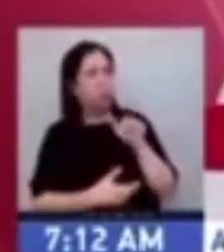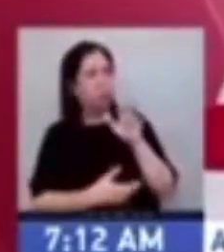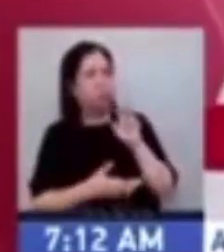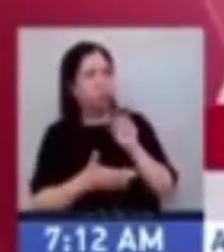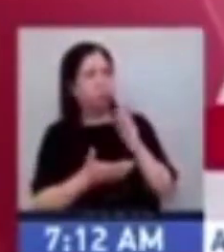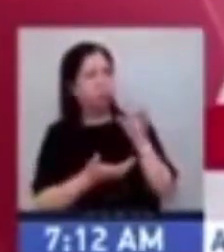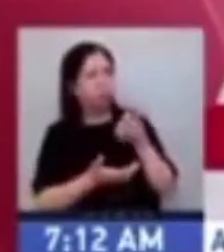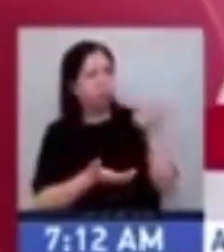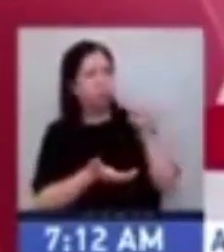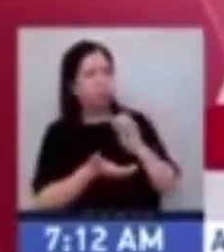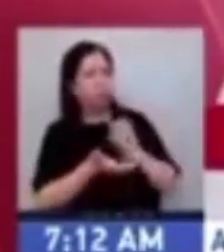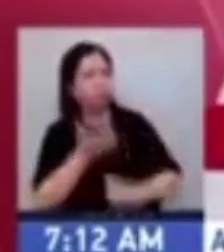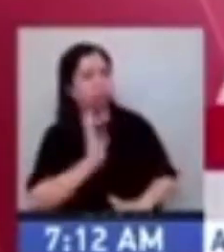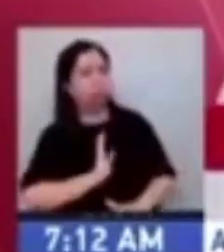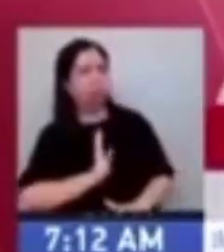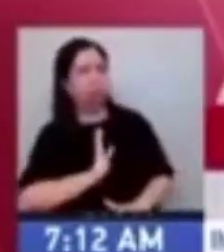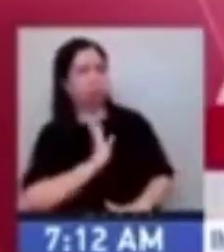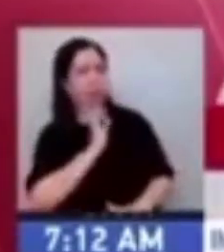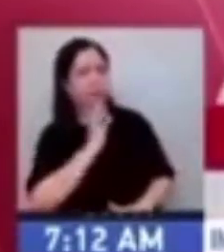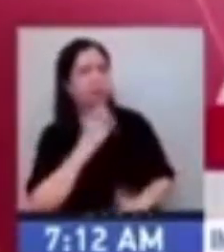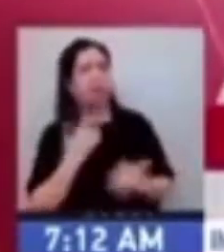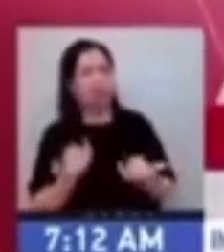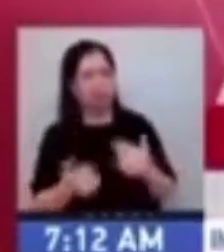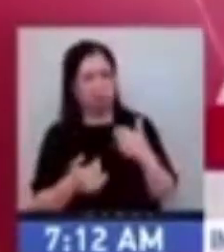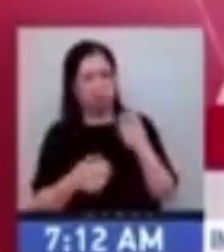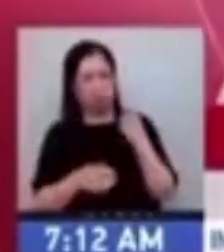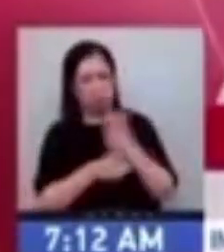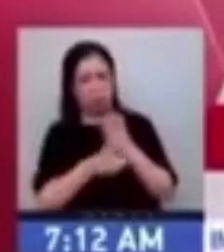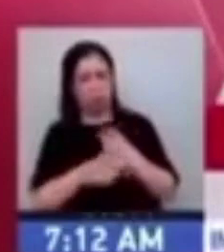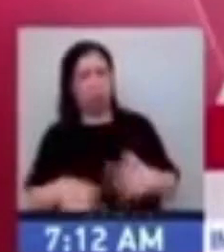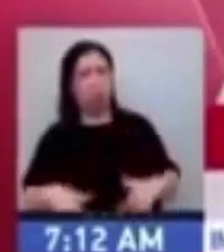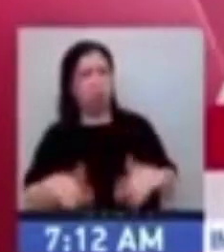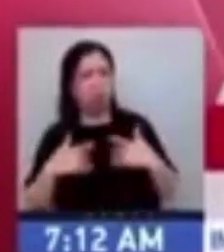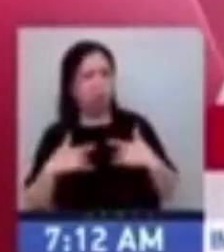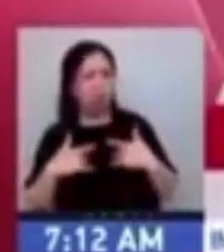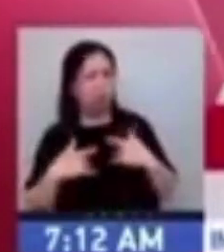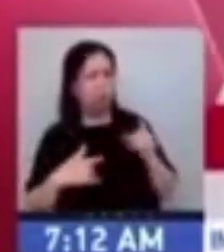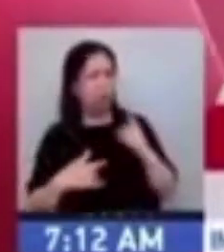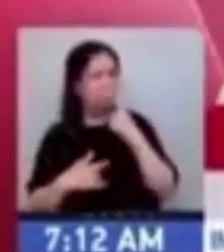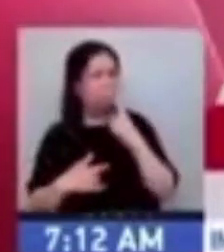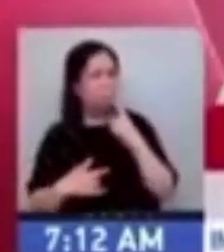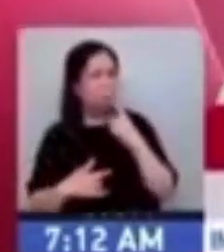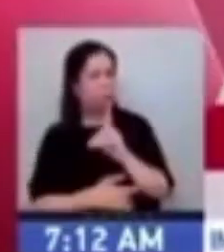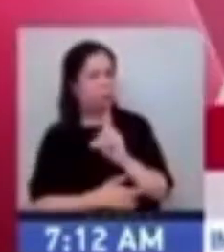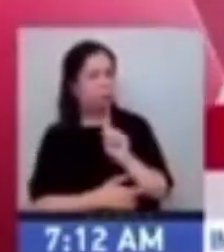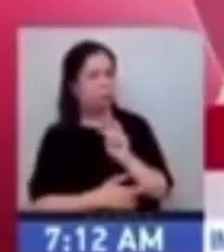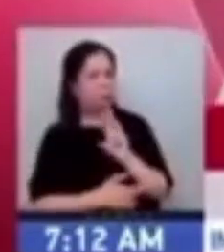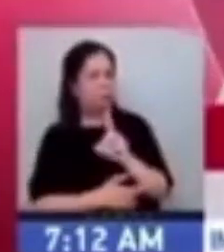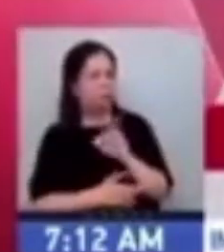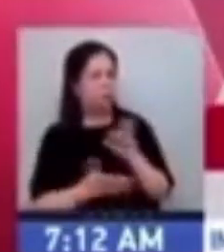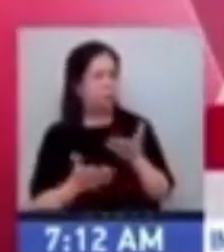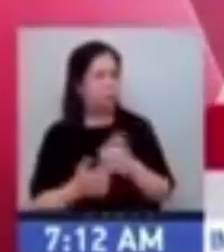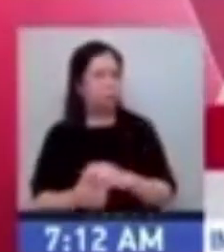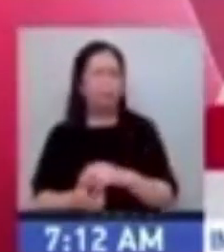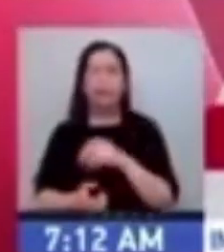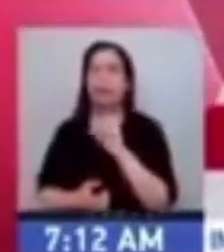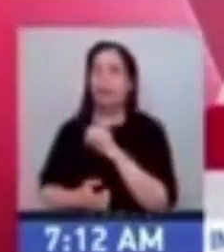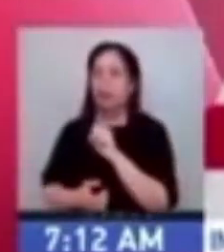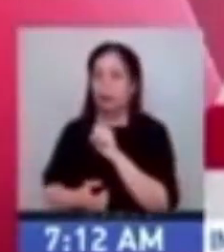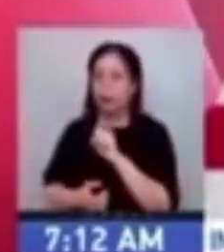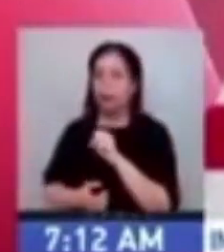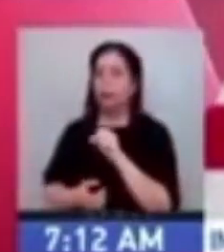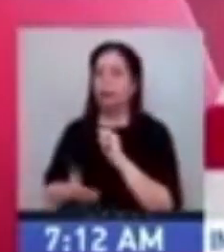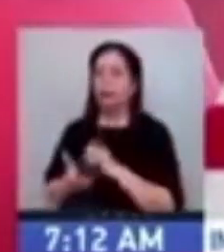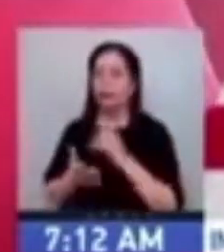listahan. Eh, ngayon pa naman daw na napakahirap ng buhay. Anong masasabi ng DSWD dito? Yes, kaya nga po yung scrutiny